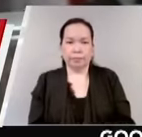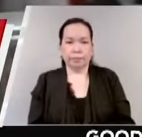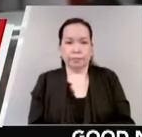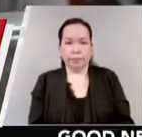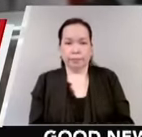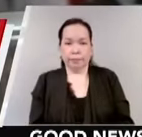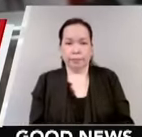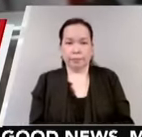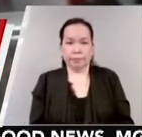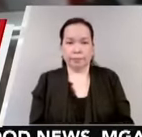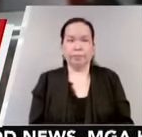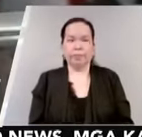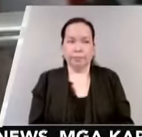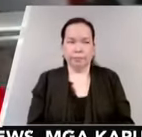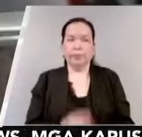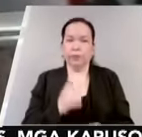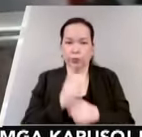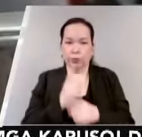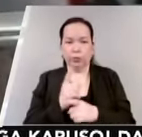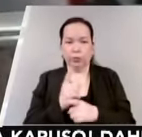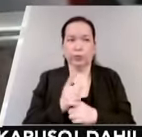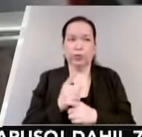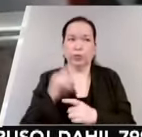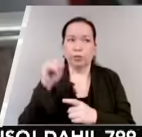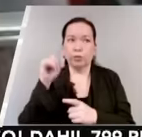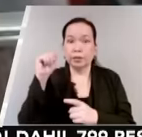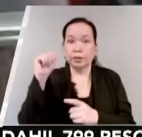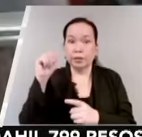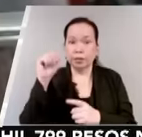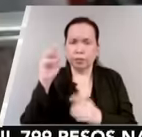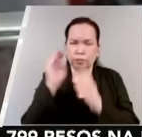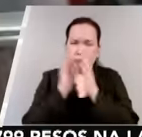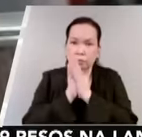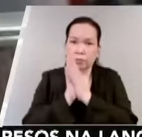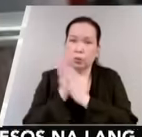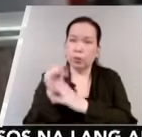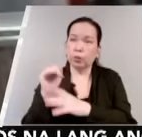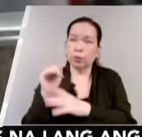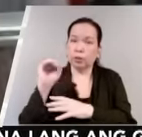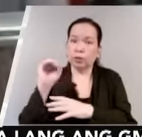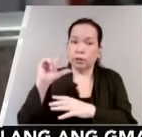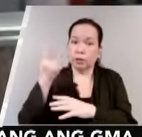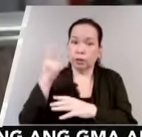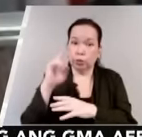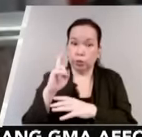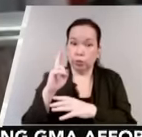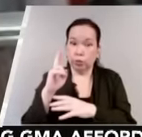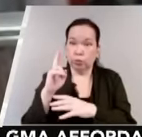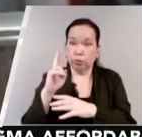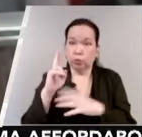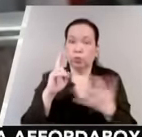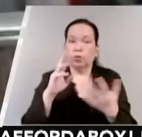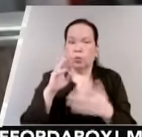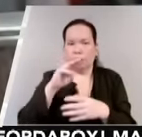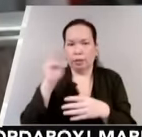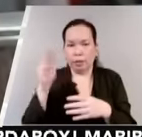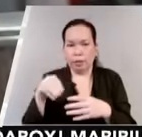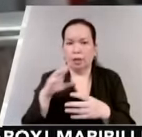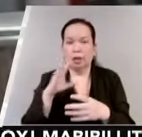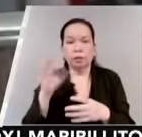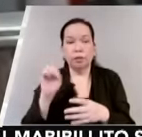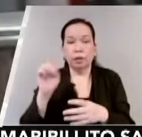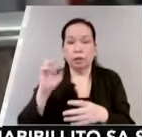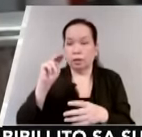Kaya naman Atom, humingi na nga ng tulong sa lokal na pamahalaan ng Manila International Airport Authority para nga maibsan ang daloy ng trapiko